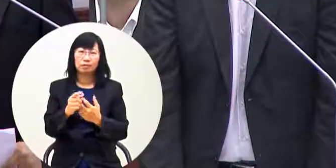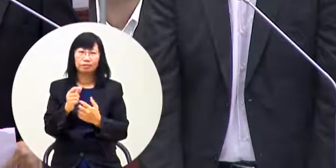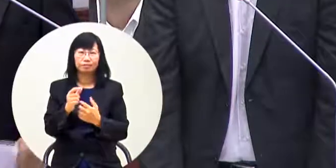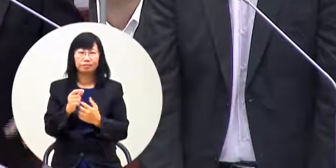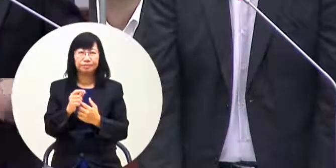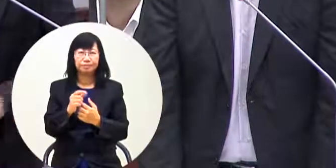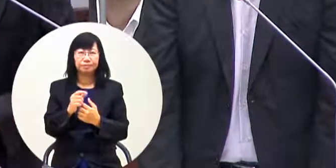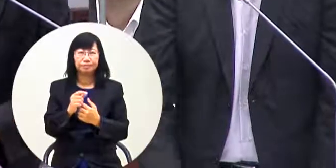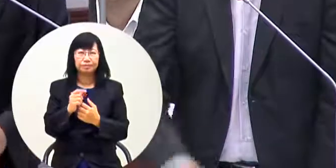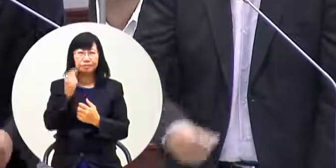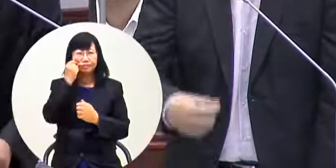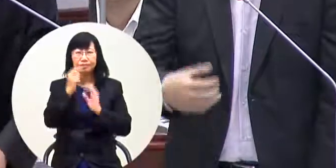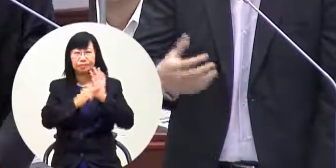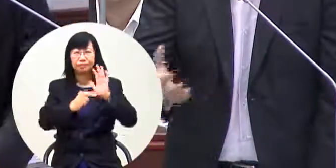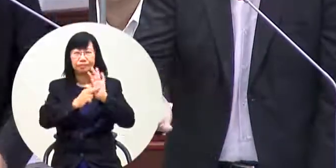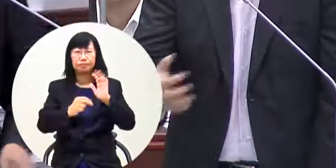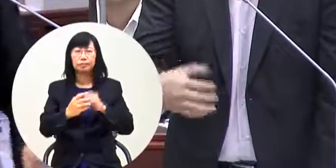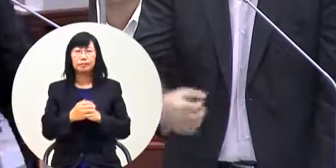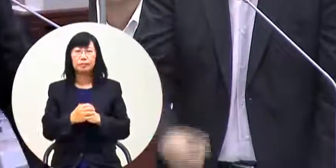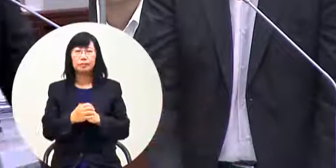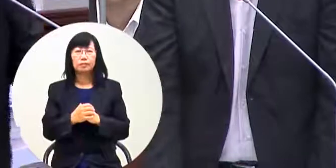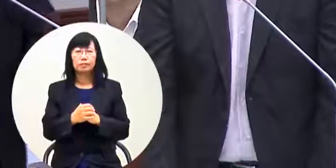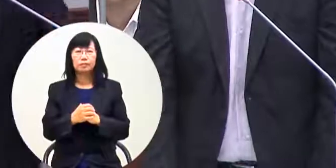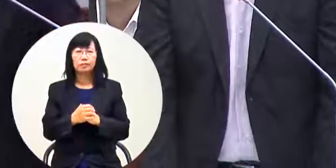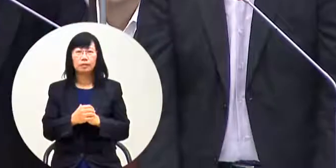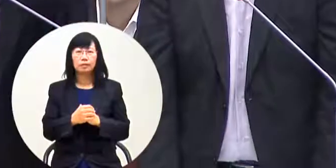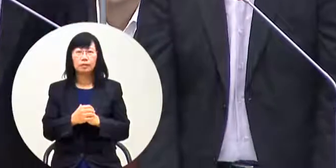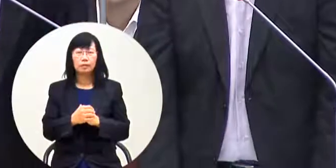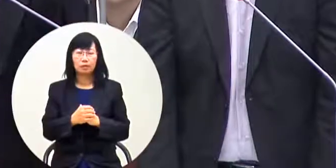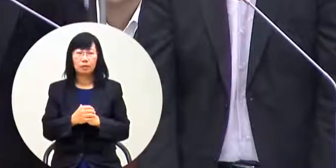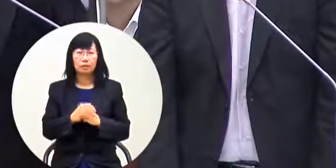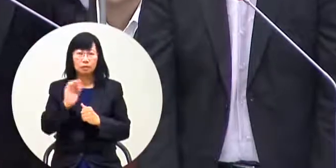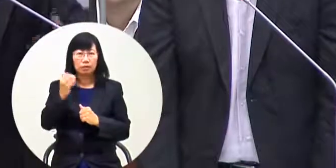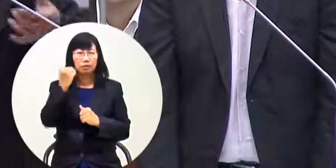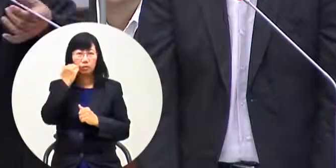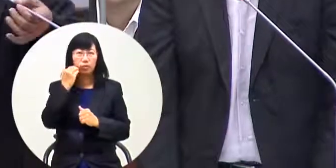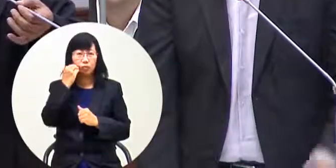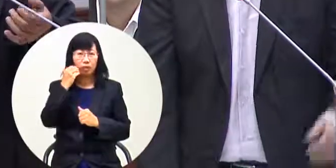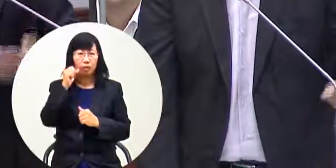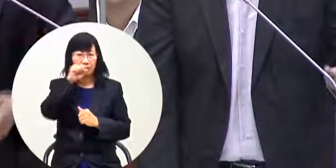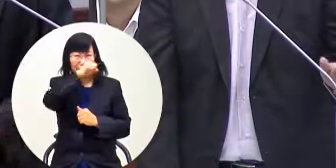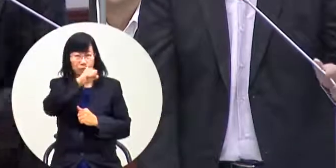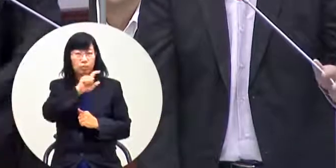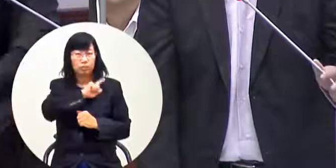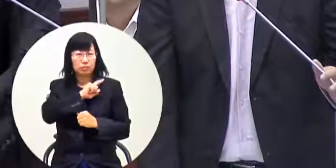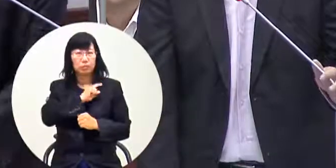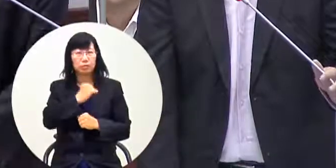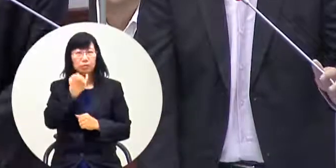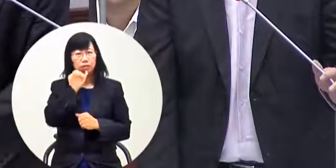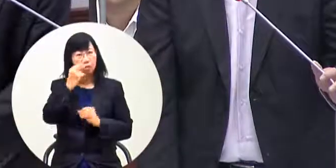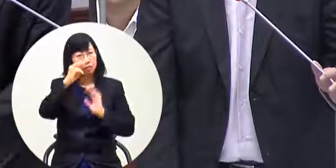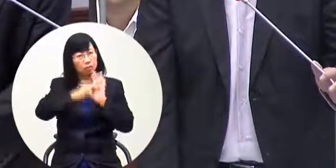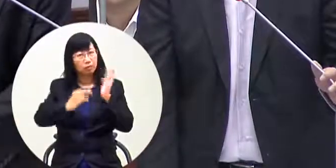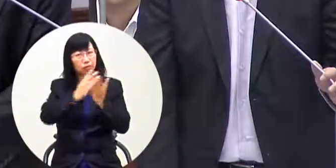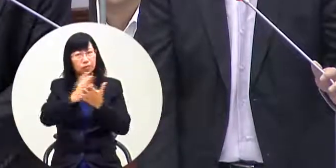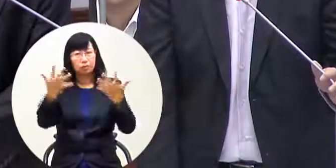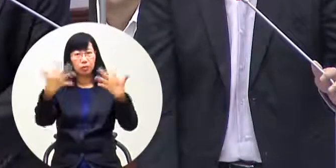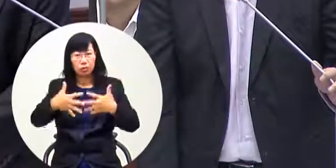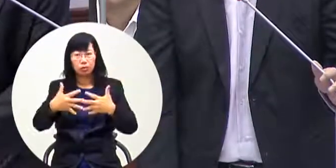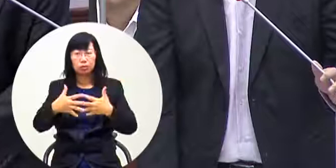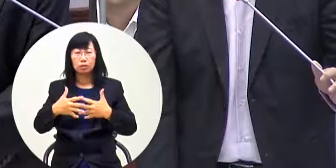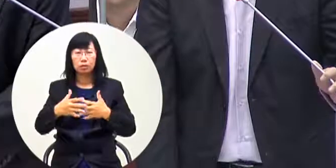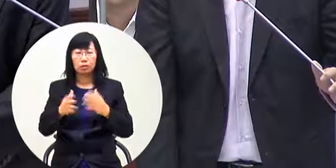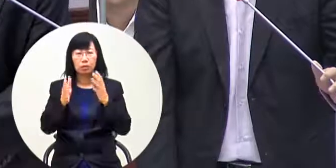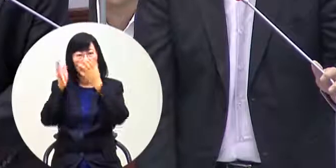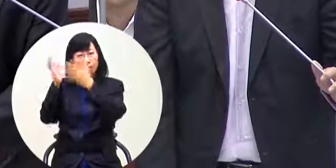们属于这个台湾，我们自己可以解决的问题，我们自己来努力；属于高雄可以解决的问题，我们自己来努力。那